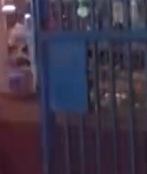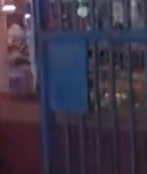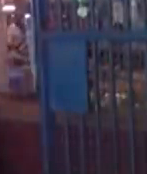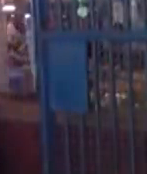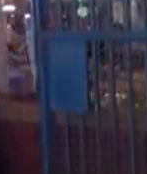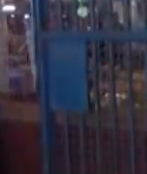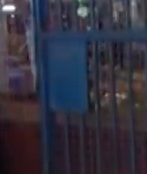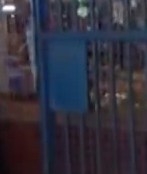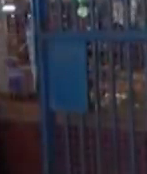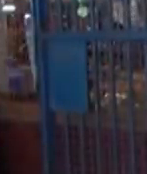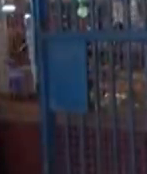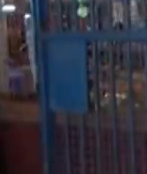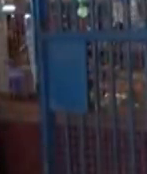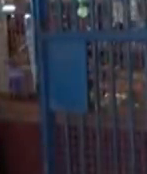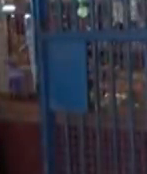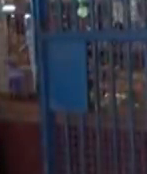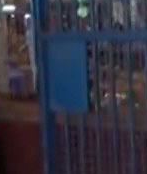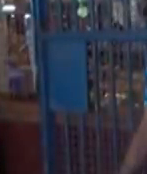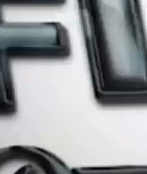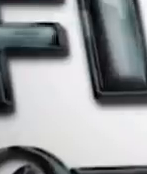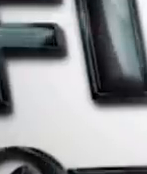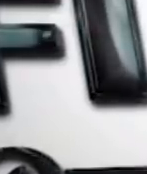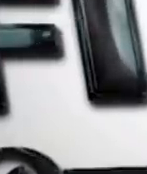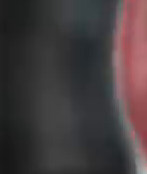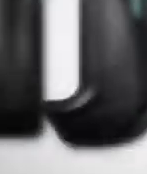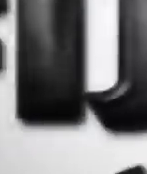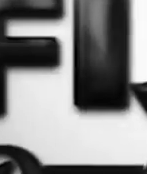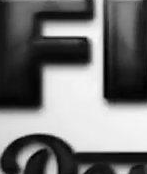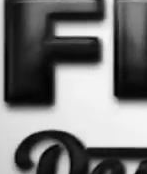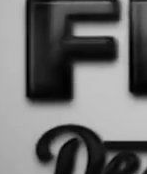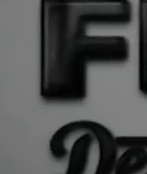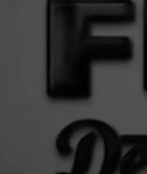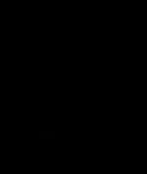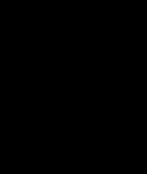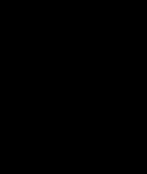में पुराना गाना लगे हमें बहुत अच्छा लगे रेडियो फीजी 2 देश की धड़कन